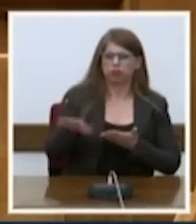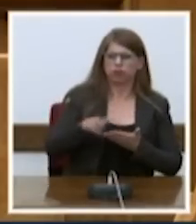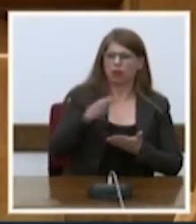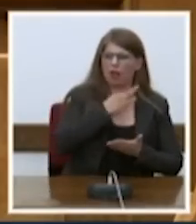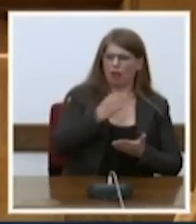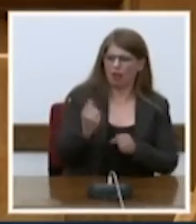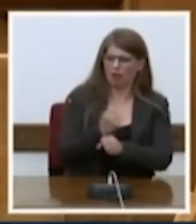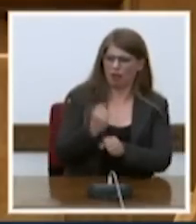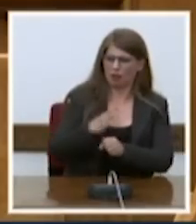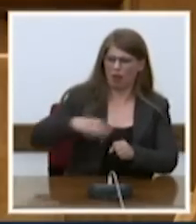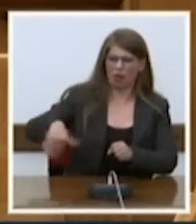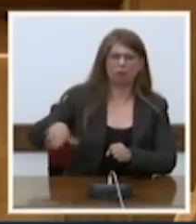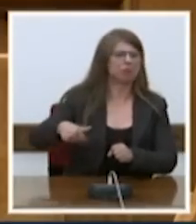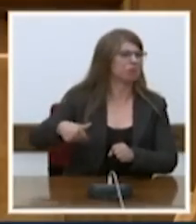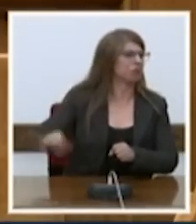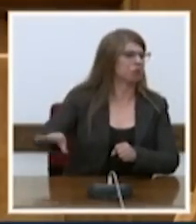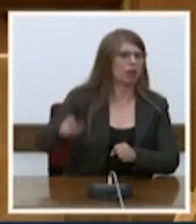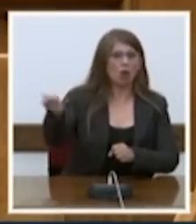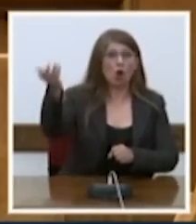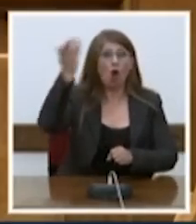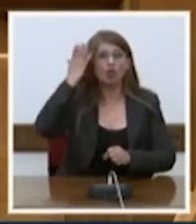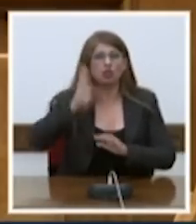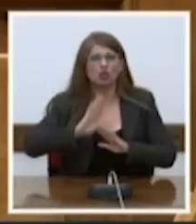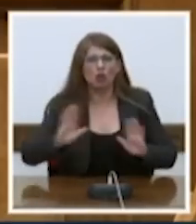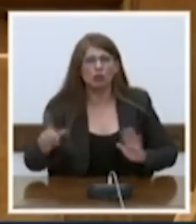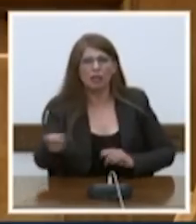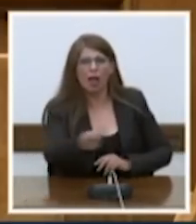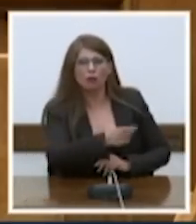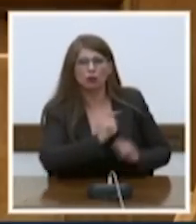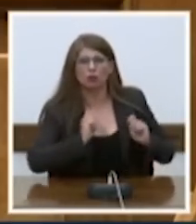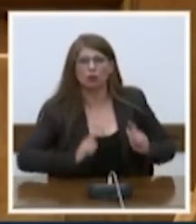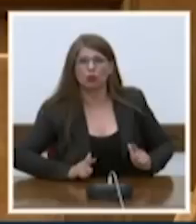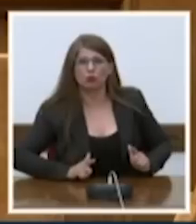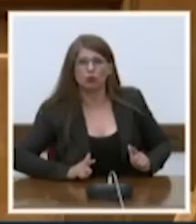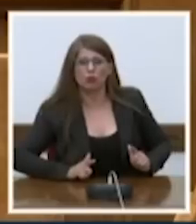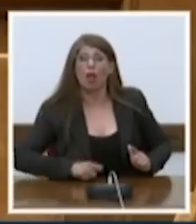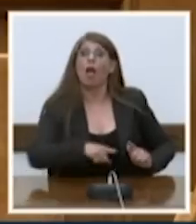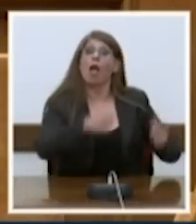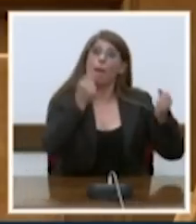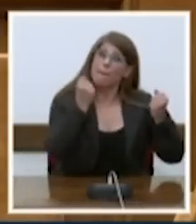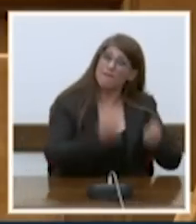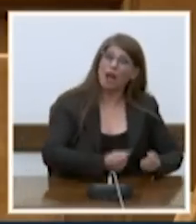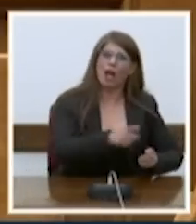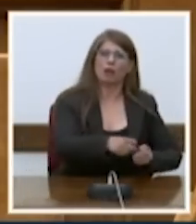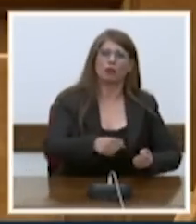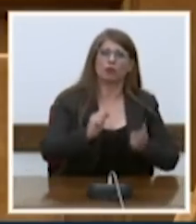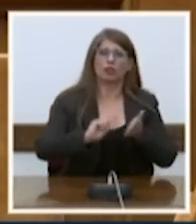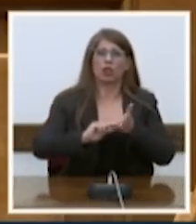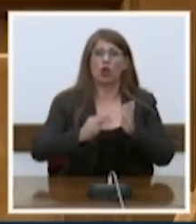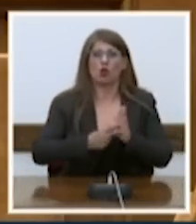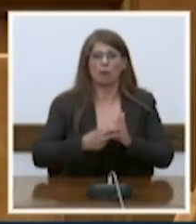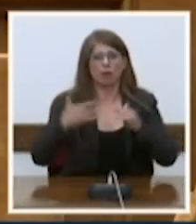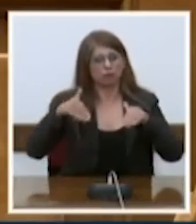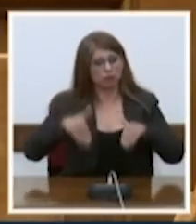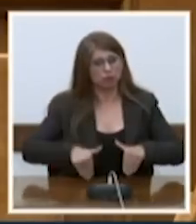λαού, γιατί αποτελούν κόστος γι' αυτό. Επιβαρύνουν, όπως λέτε, την οικονομία σας που υπηρετεί